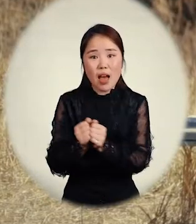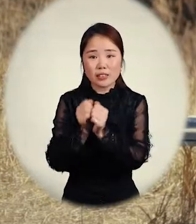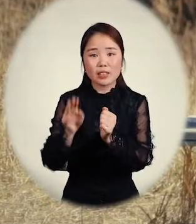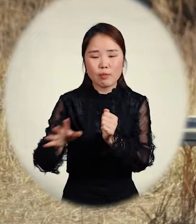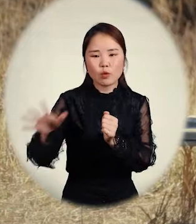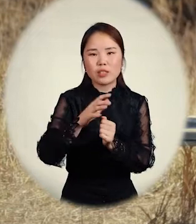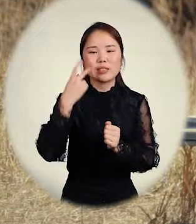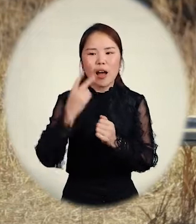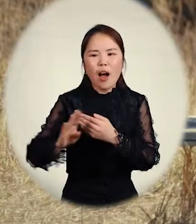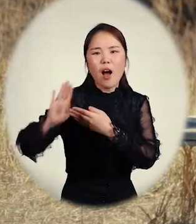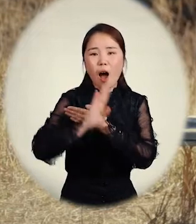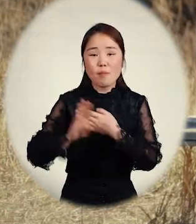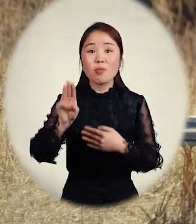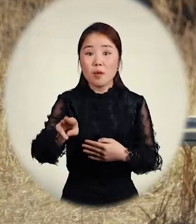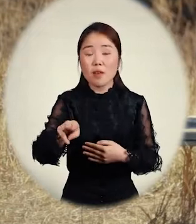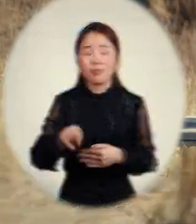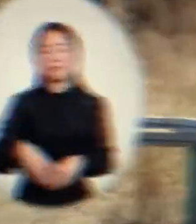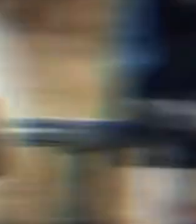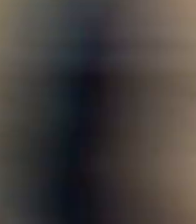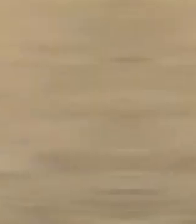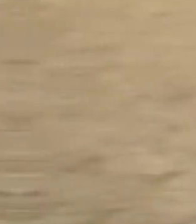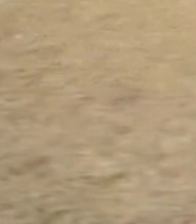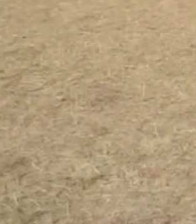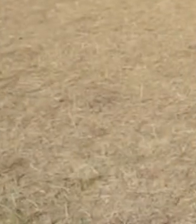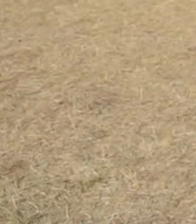хин хинийг хамгаалдаг байх юм байна шүү дээ, тийм ээ.